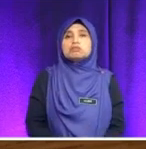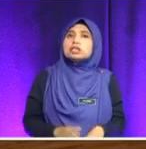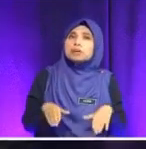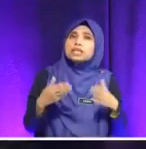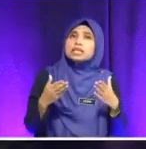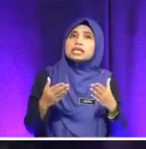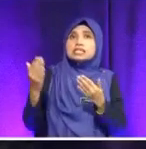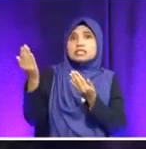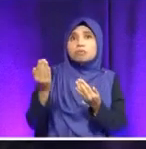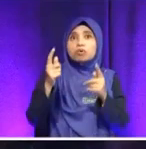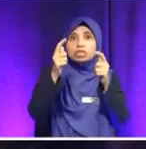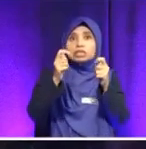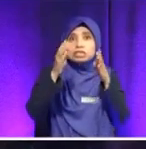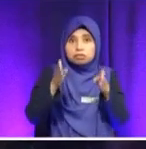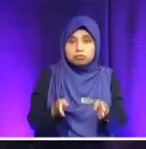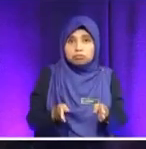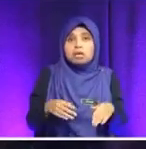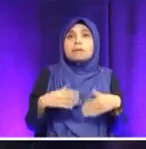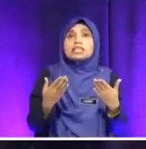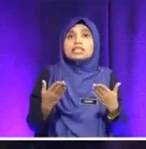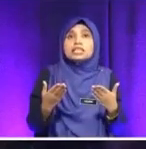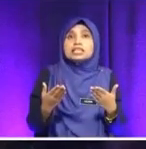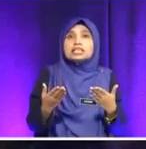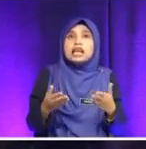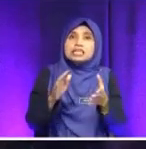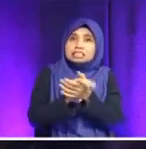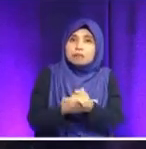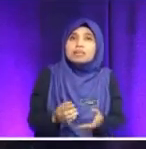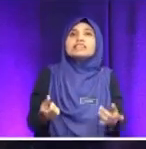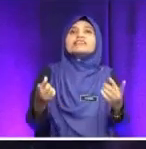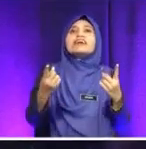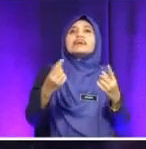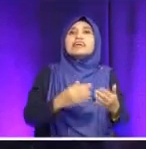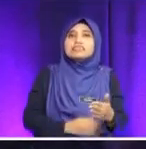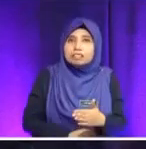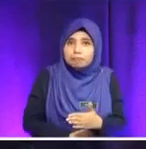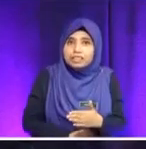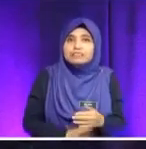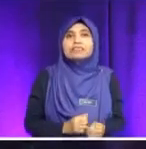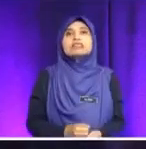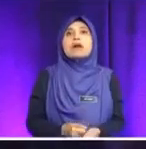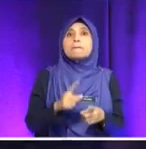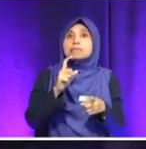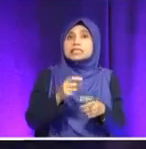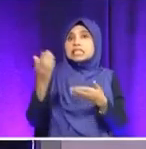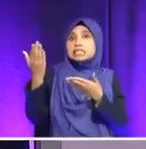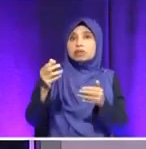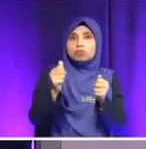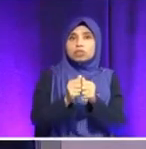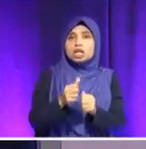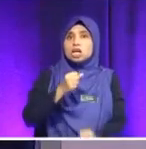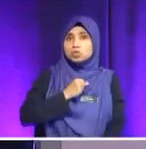Aiman biasa pergi restoran kan? Macam mana sambut tetamu? Welcome, sir. Jadi kita mesti menyambut tetamu dengan mesra dan